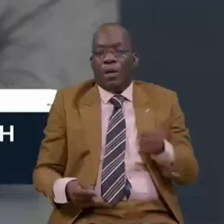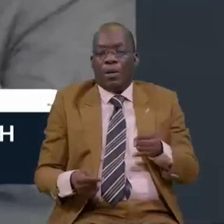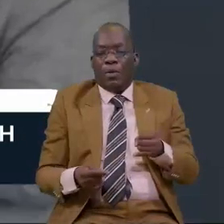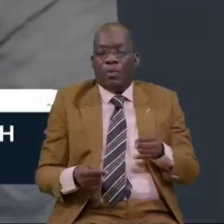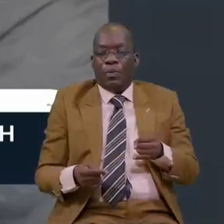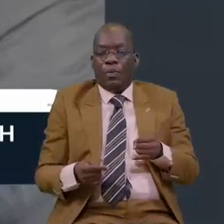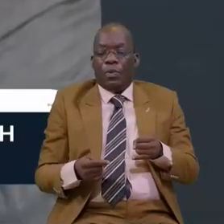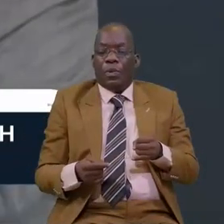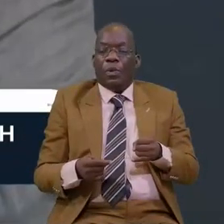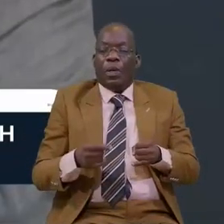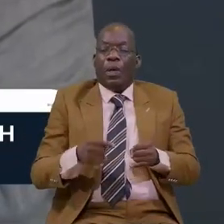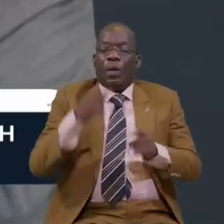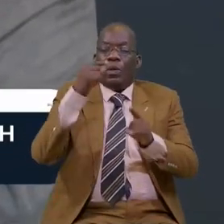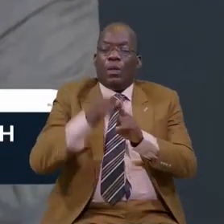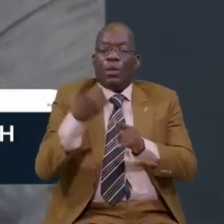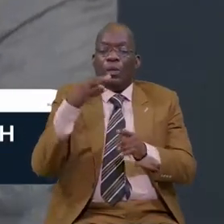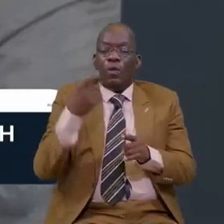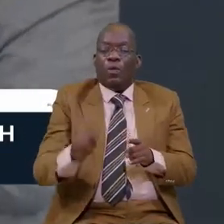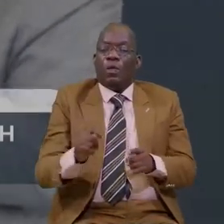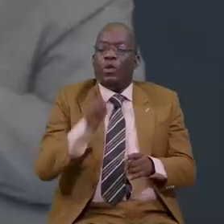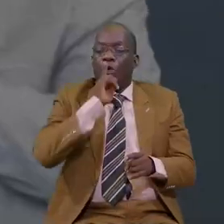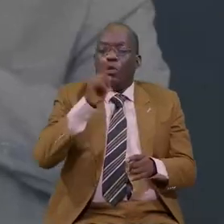les prétentieux et